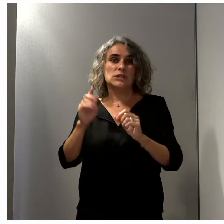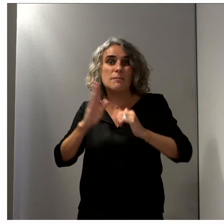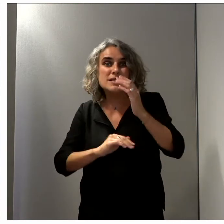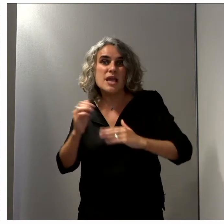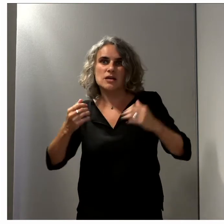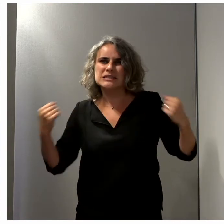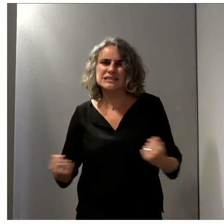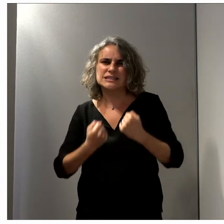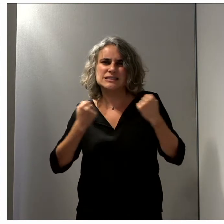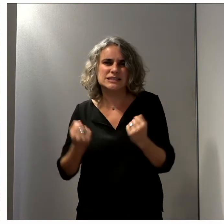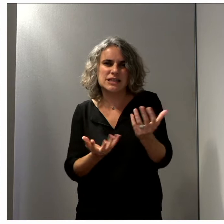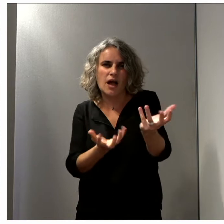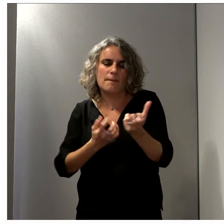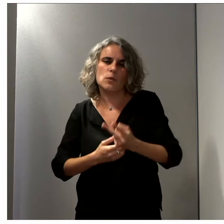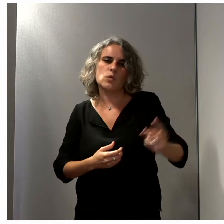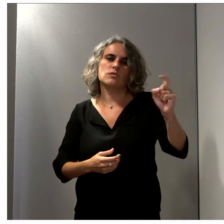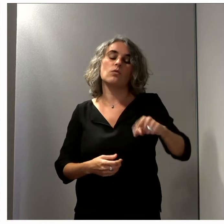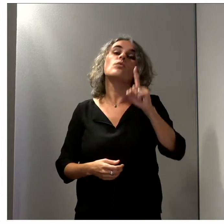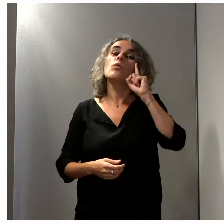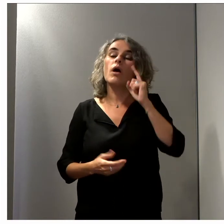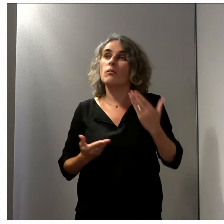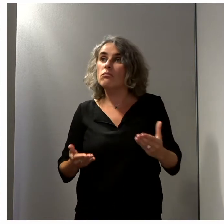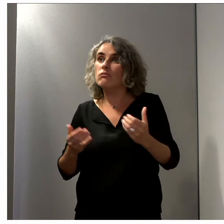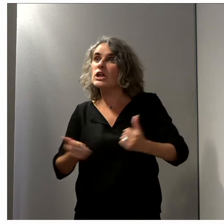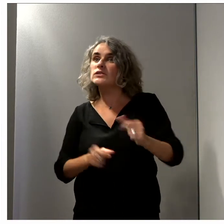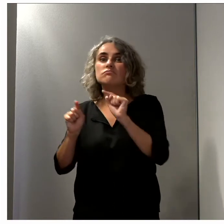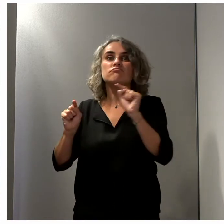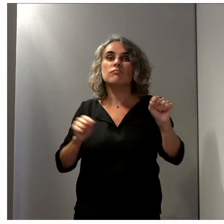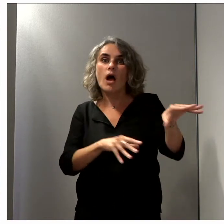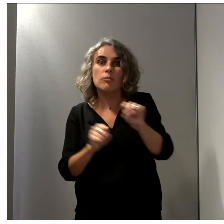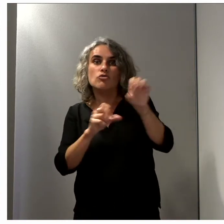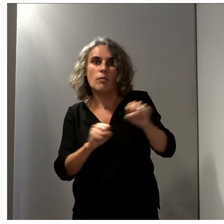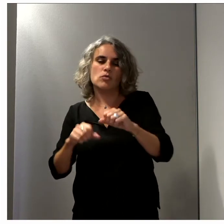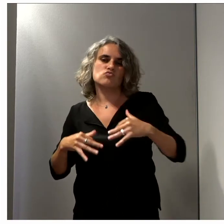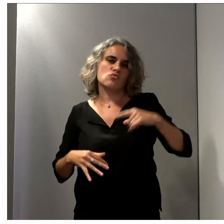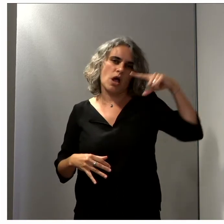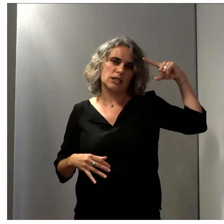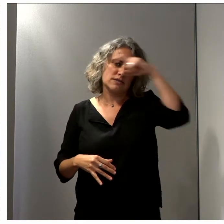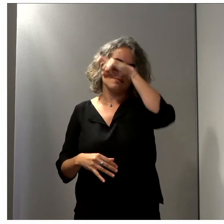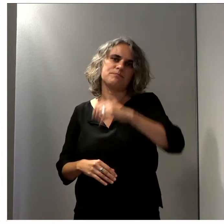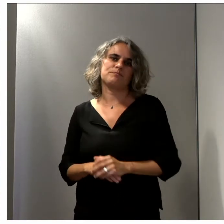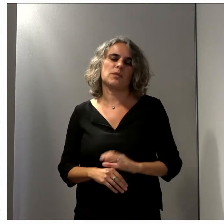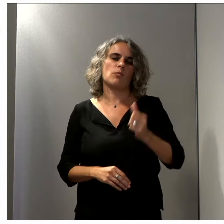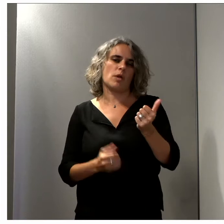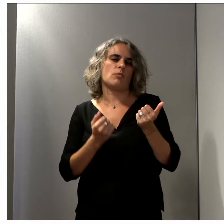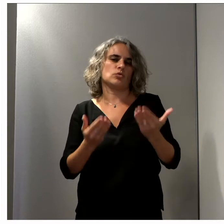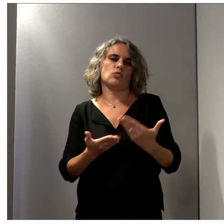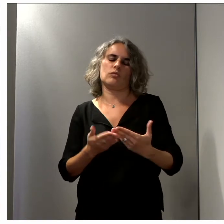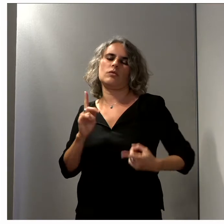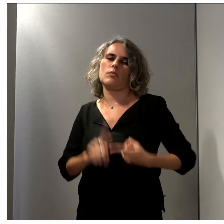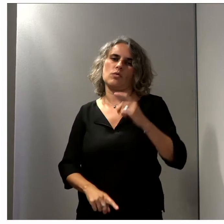métiers, puisqu'aujourd'hui il y a énormément de difficultés dans ces services à recruter des intervenants. Ça, c'était une première proposition qui était très